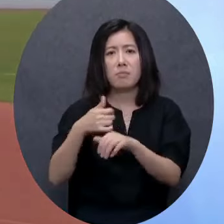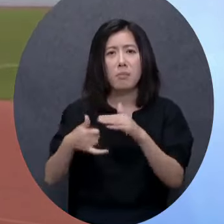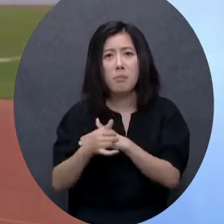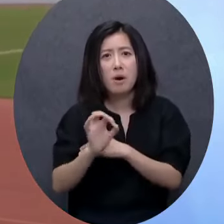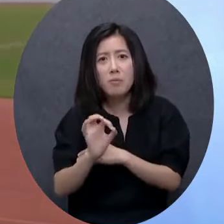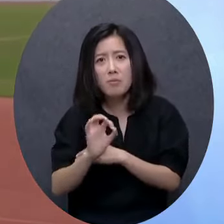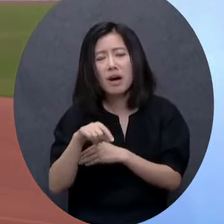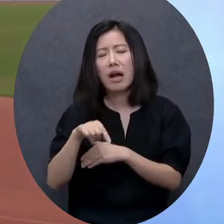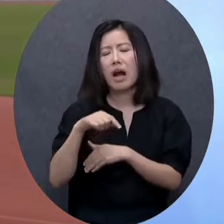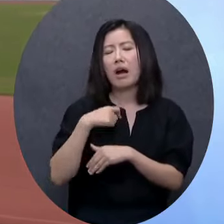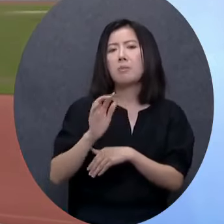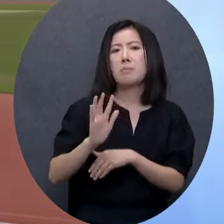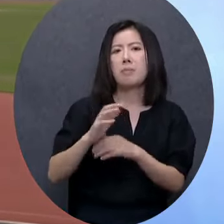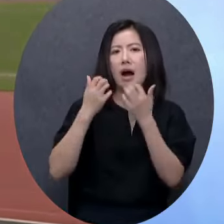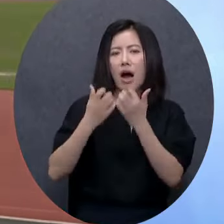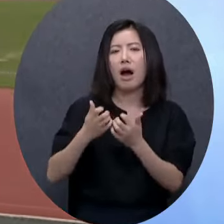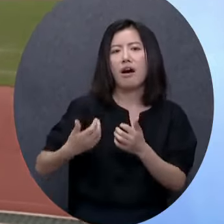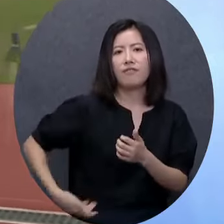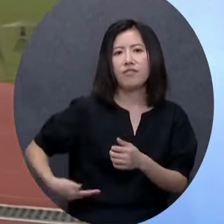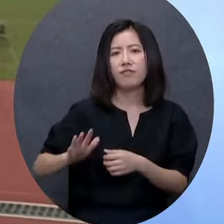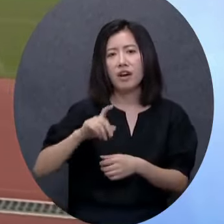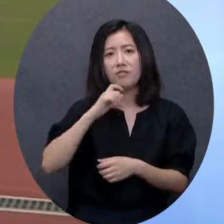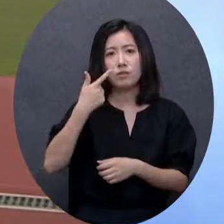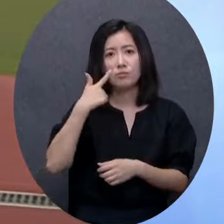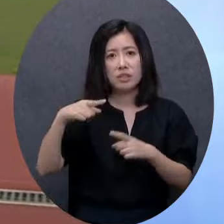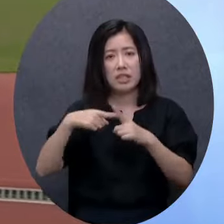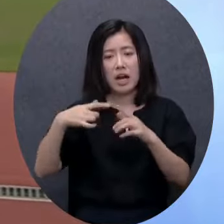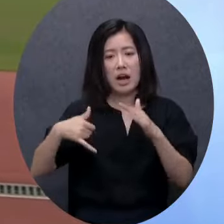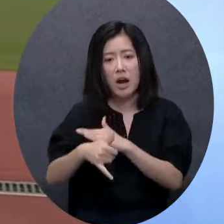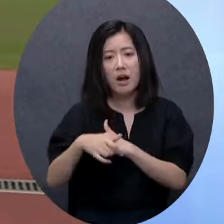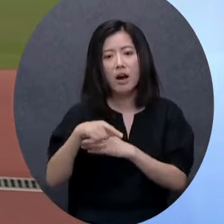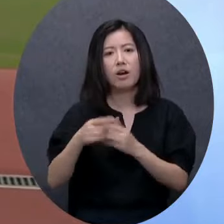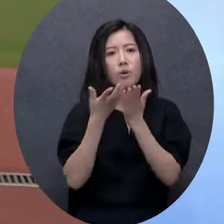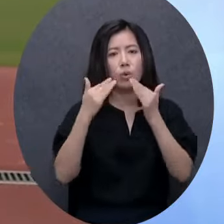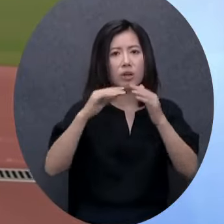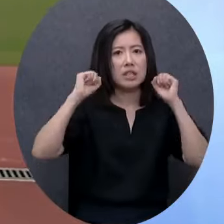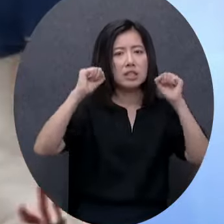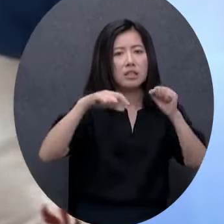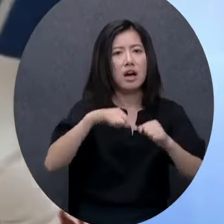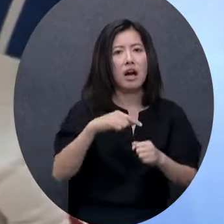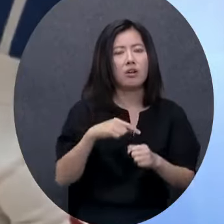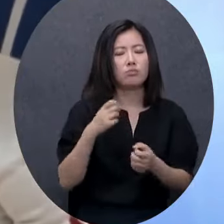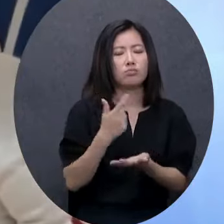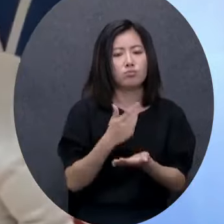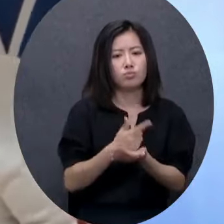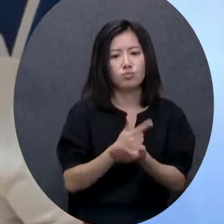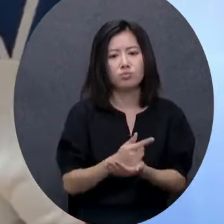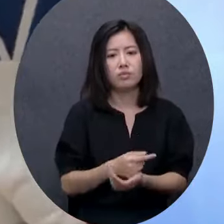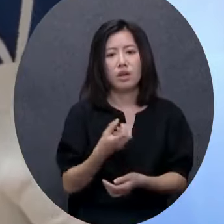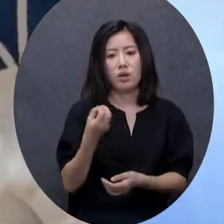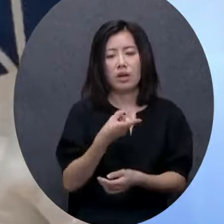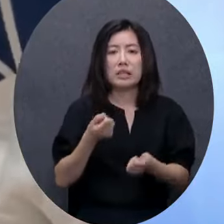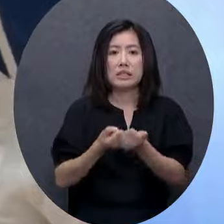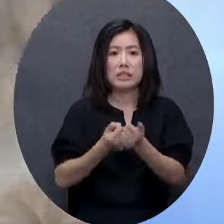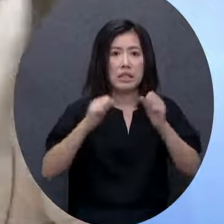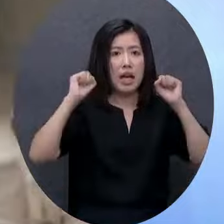咁呢個我哋都唔想嘥咗嘅，因為其實咧不斷有新嘅苗子咧，對於我哋體育學院嘅成長咧都係好重要嘅。 鄭永信又話支持